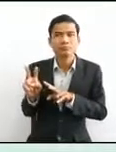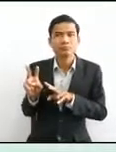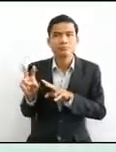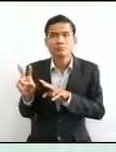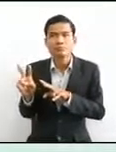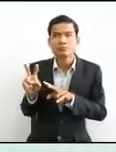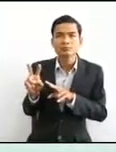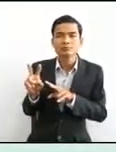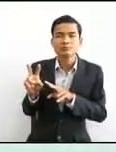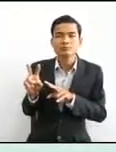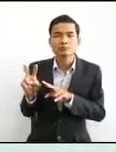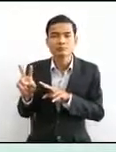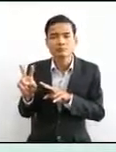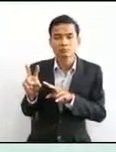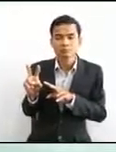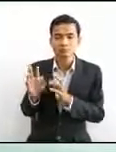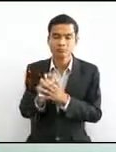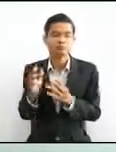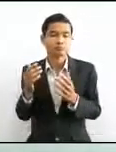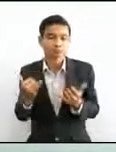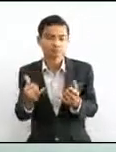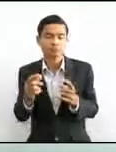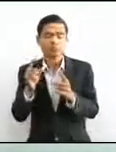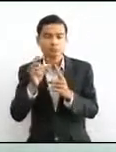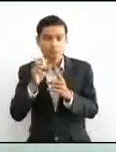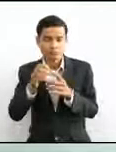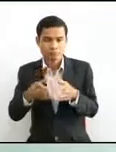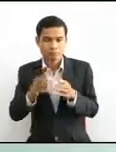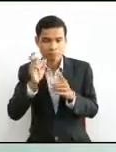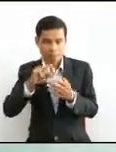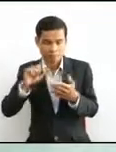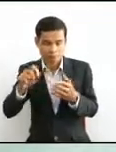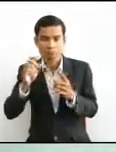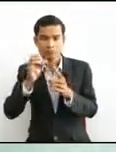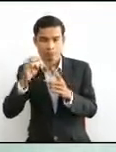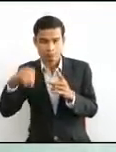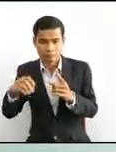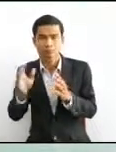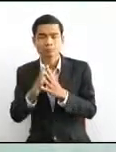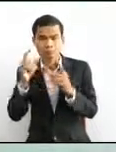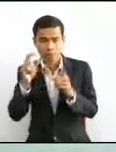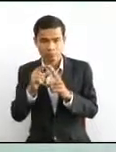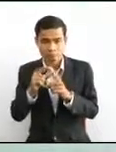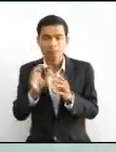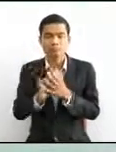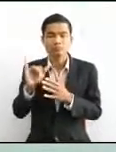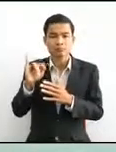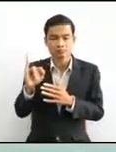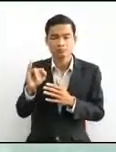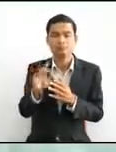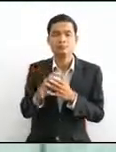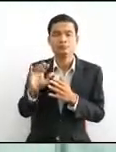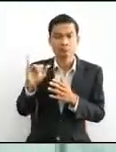ổng. Chà, lấy nạc cừu nâng bằng cà lập bá. Đòi pra bia ai. Ai ổng. Chà, nạc cừu